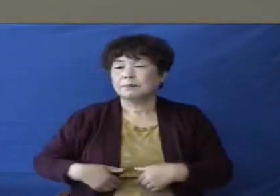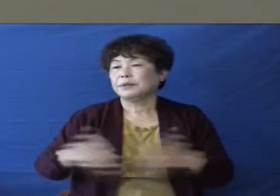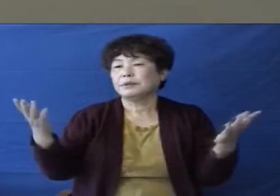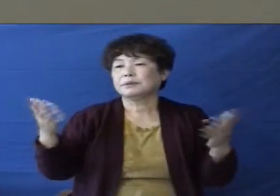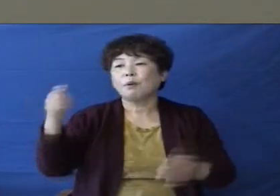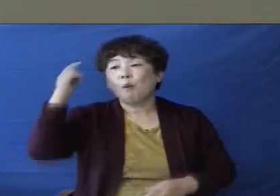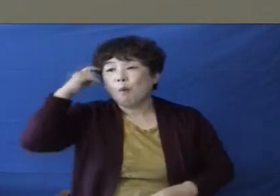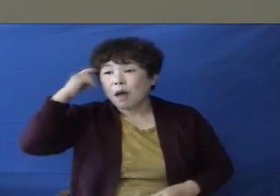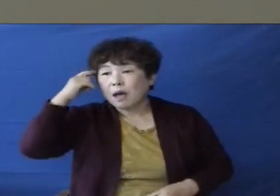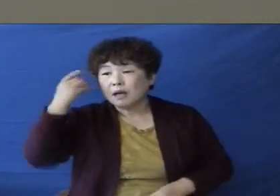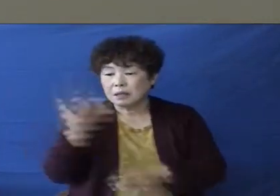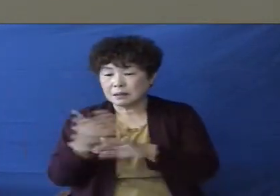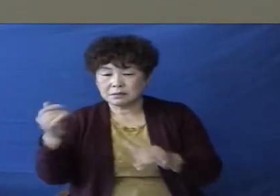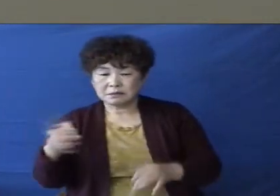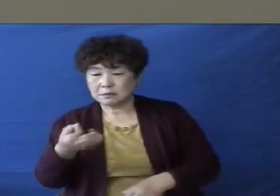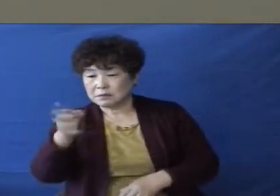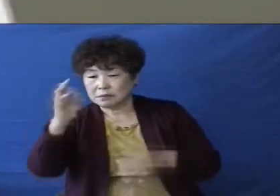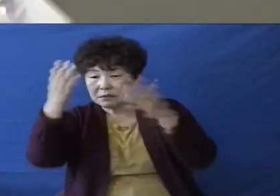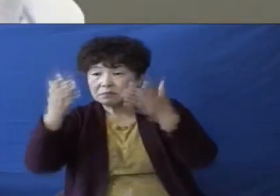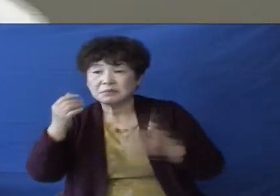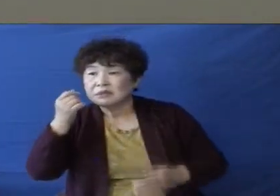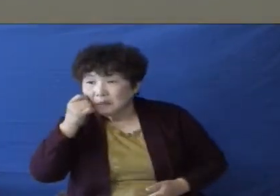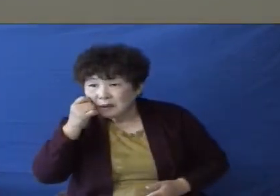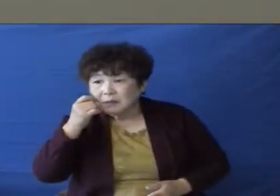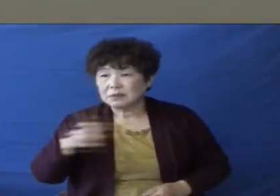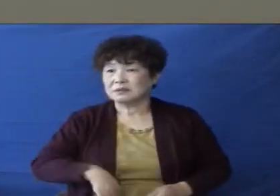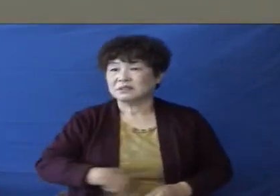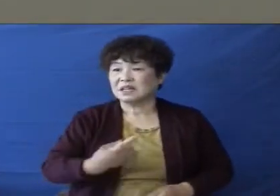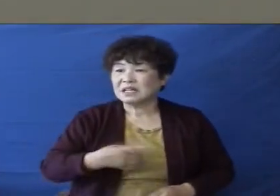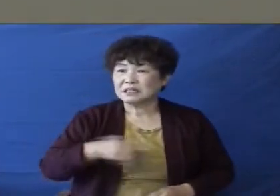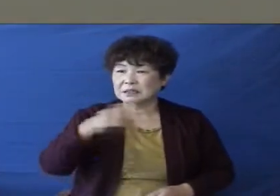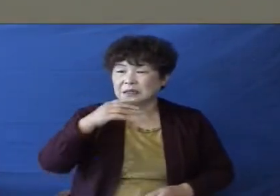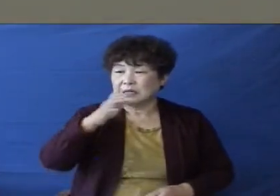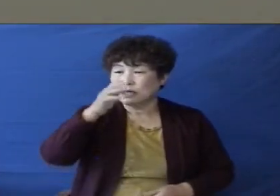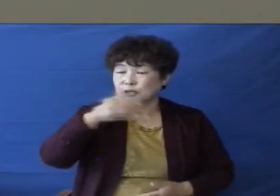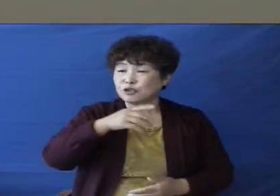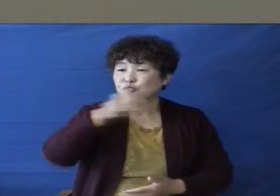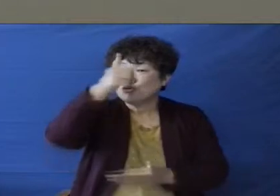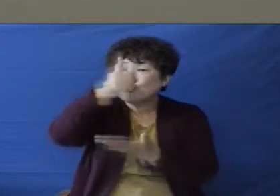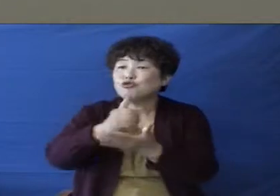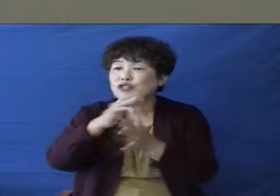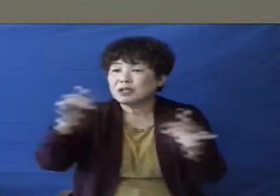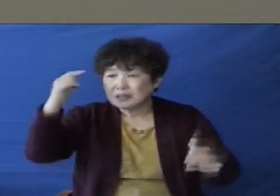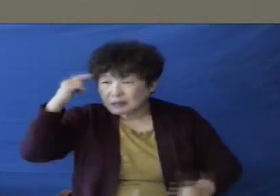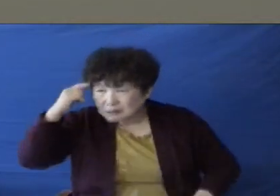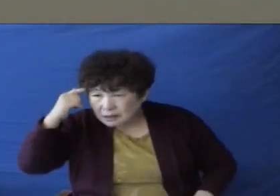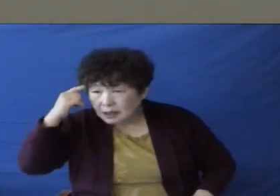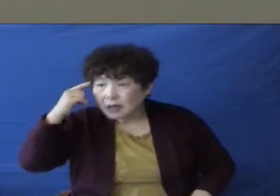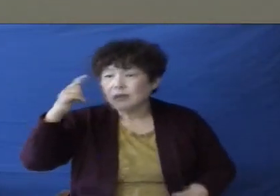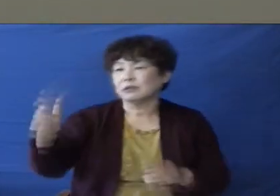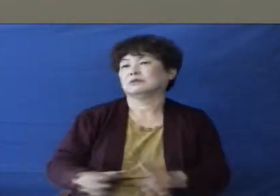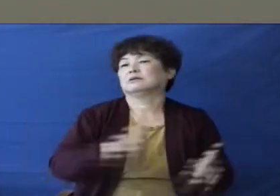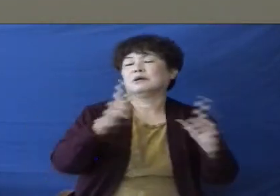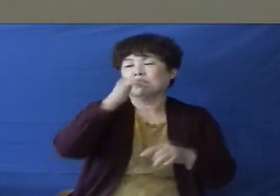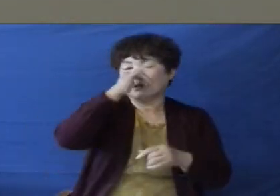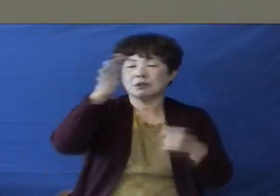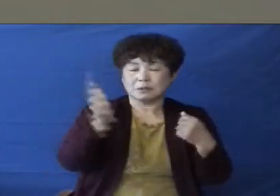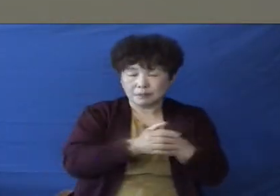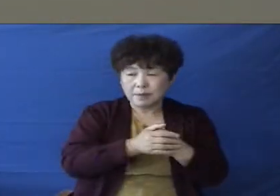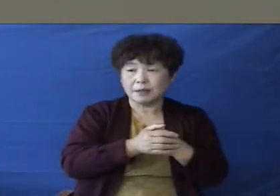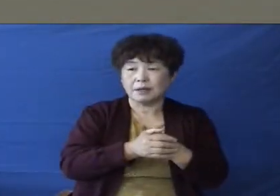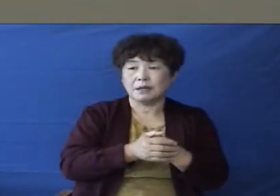다른 사람들이 인정해주는 레벨도 안 되고 자기 스스로도 지금 자기가 부족하다고 죄인 이라고 생각하고 있어요